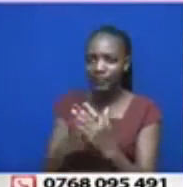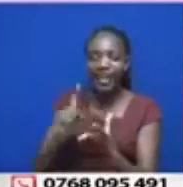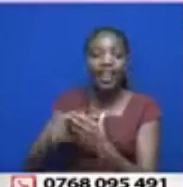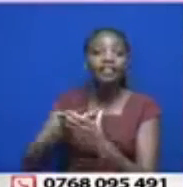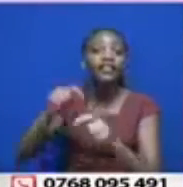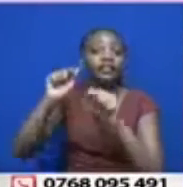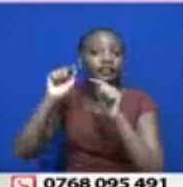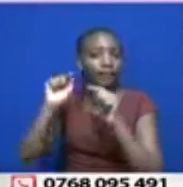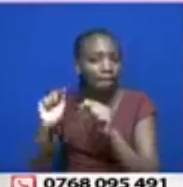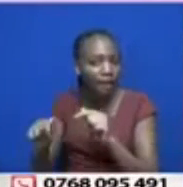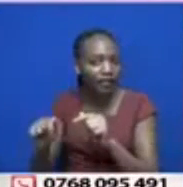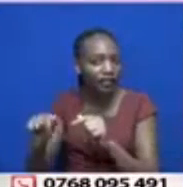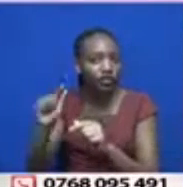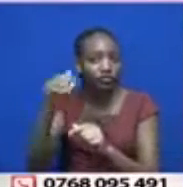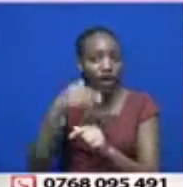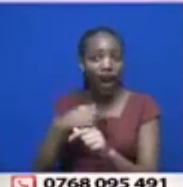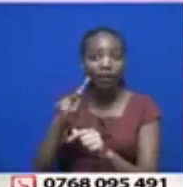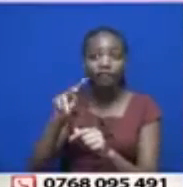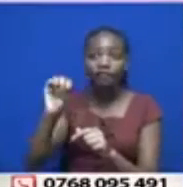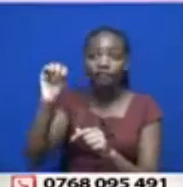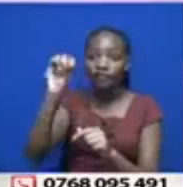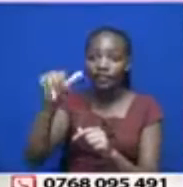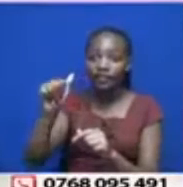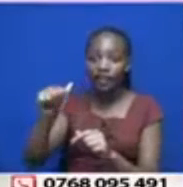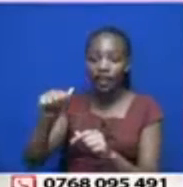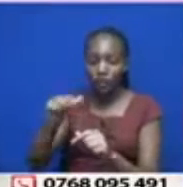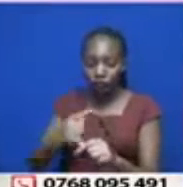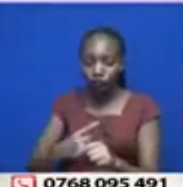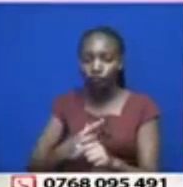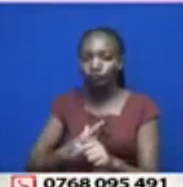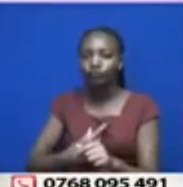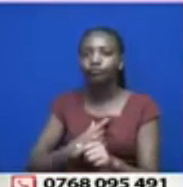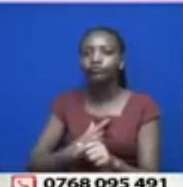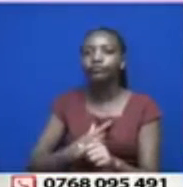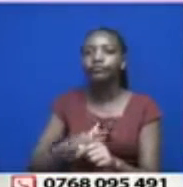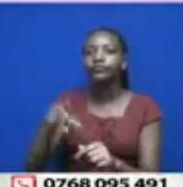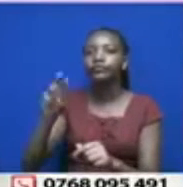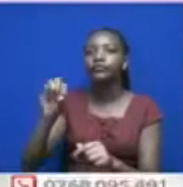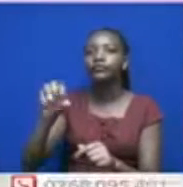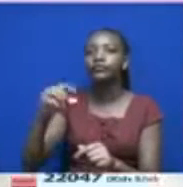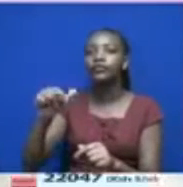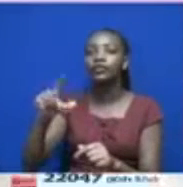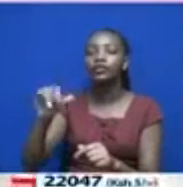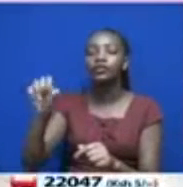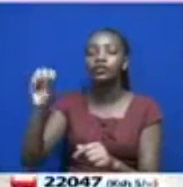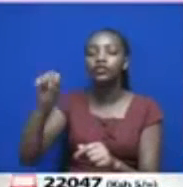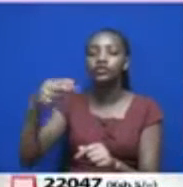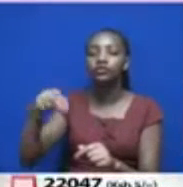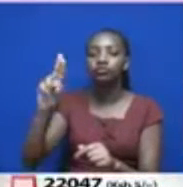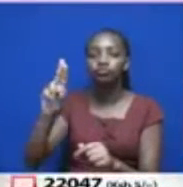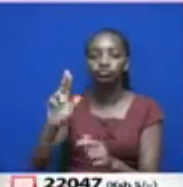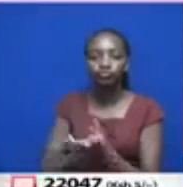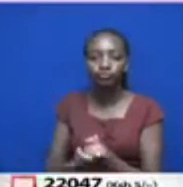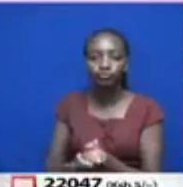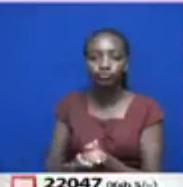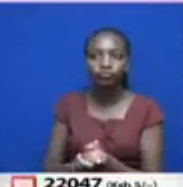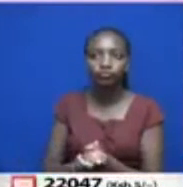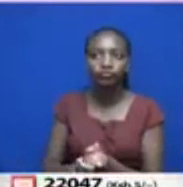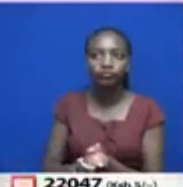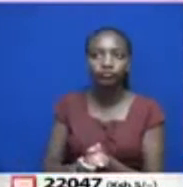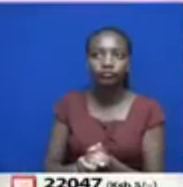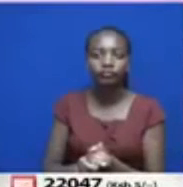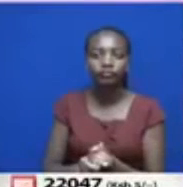visa kutoka Kenya, ndipo fululize kwenda Mogadishu. Na vivyo hivyo Kenya ilivyofanyia wa Somali. Ndege za